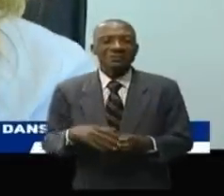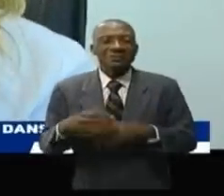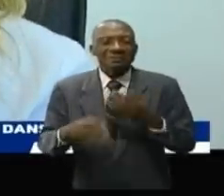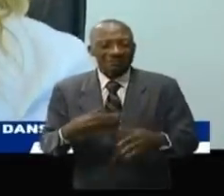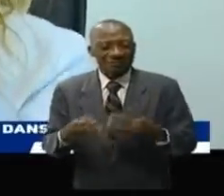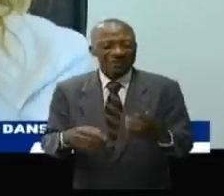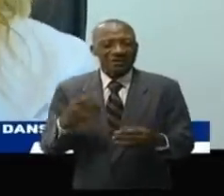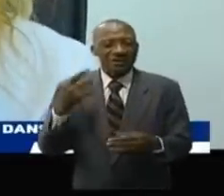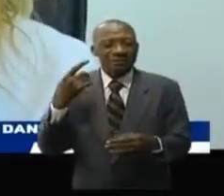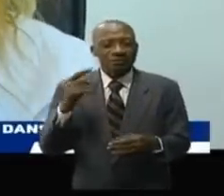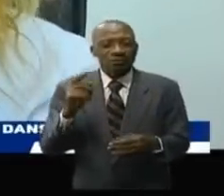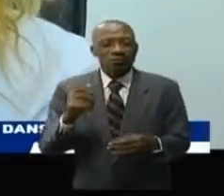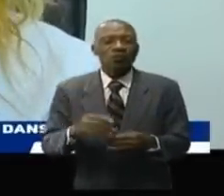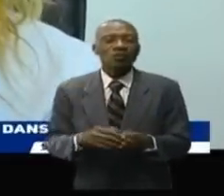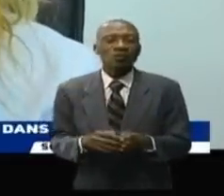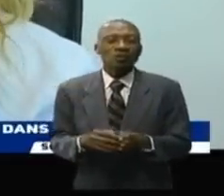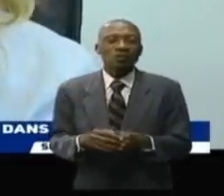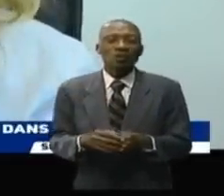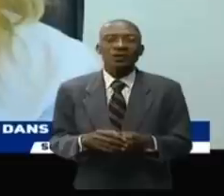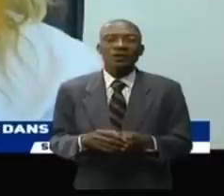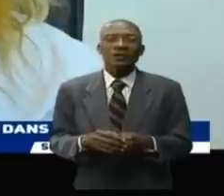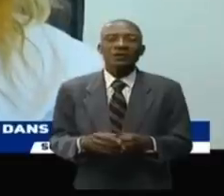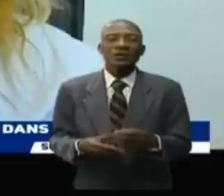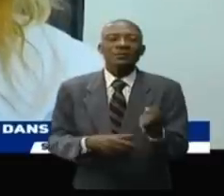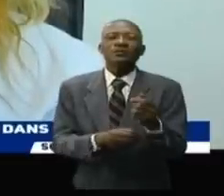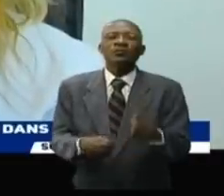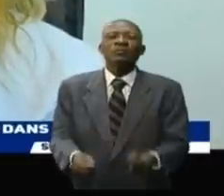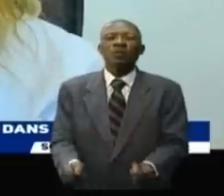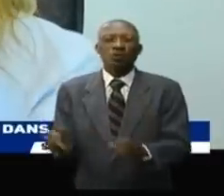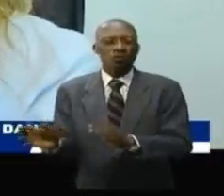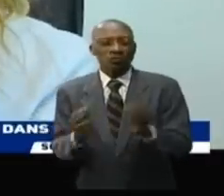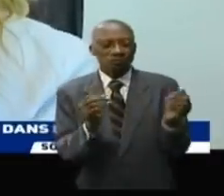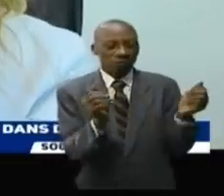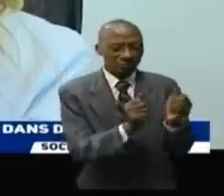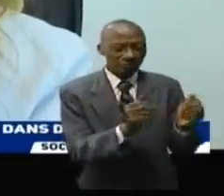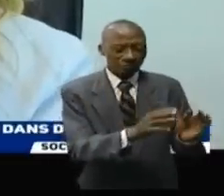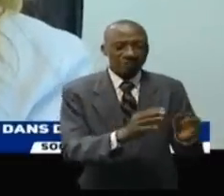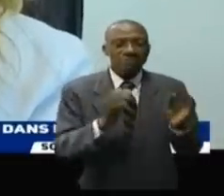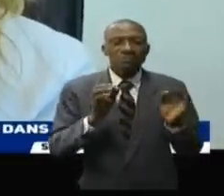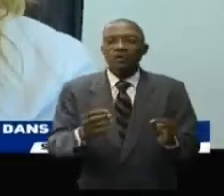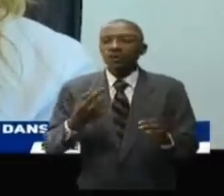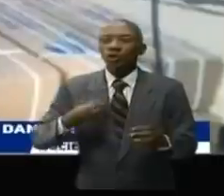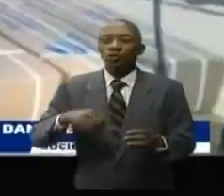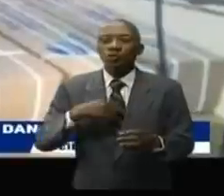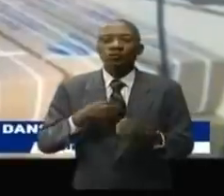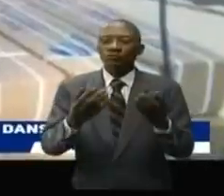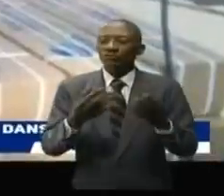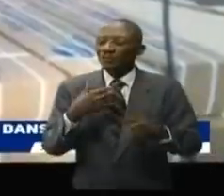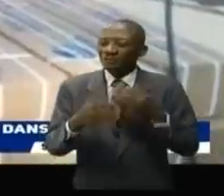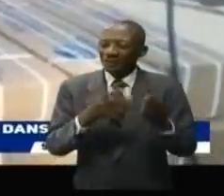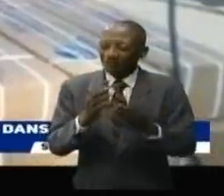relever un tant soit peu le défi que nous a donné le chef de l'État, c'est-à-dire de venir investir au pays.